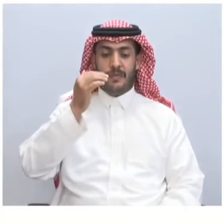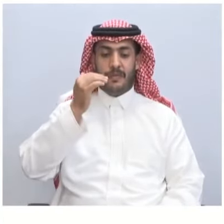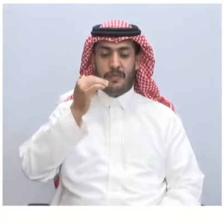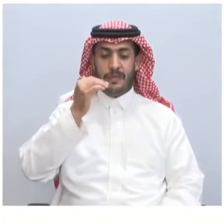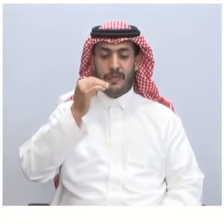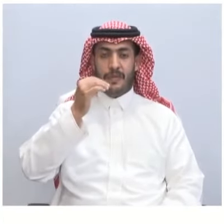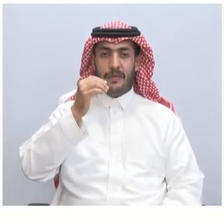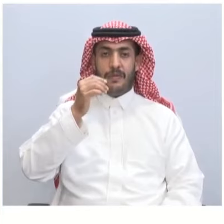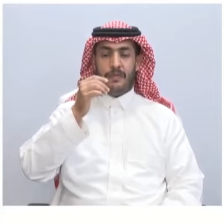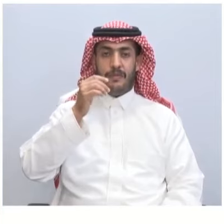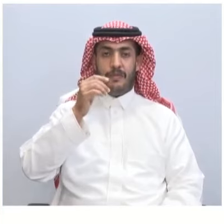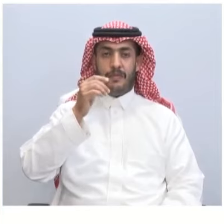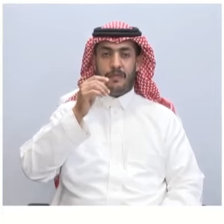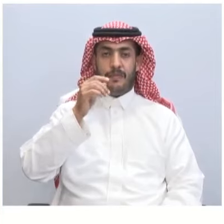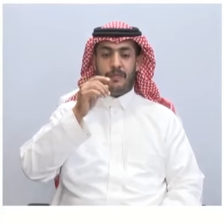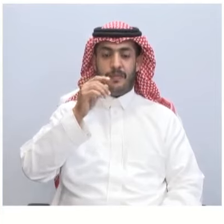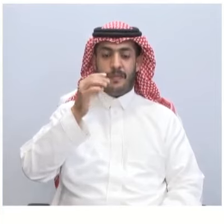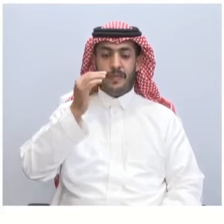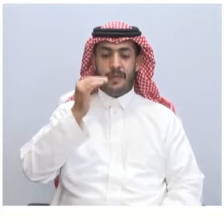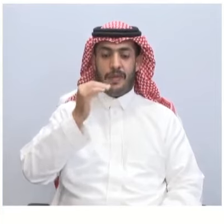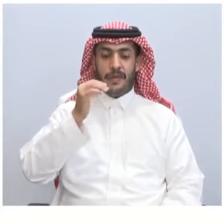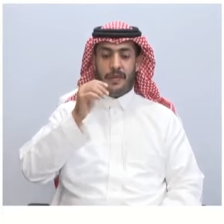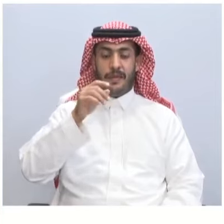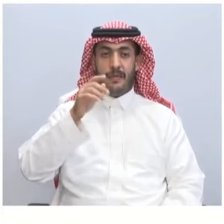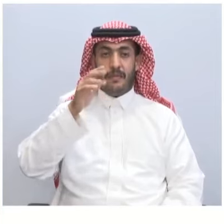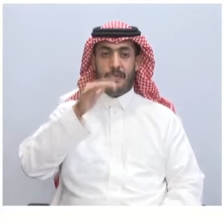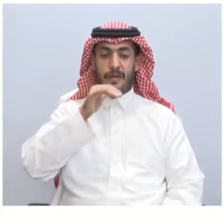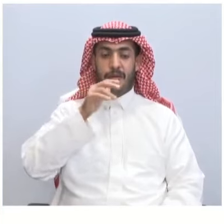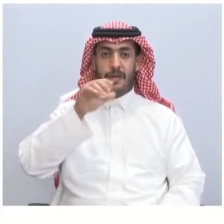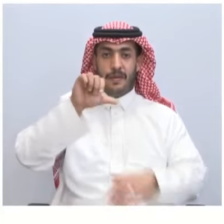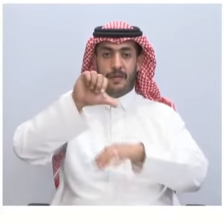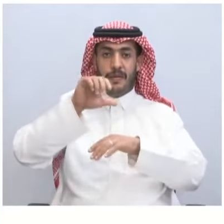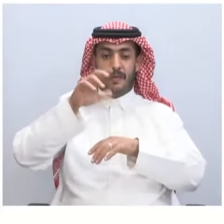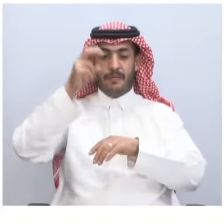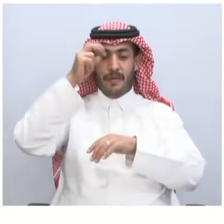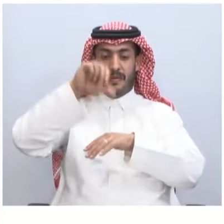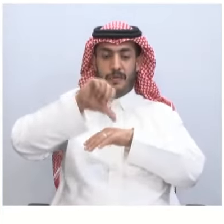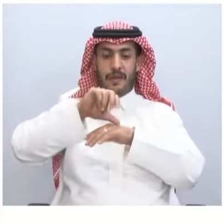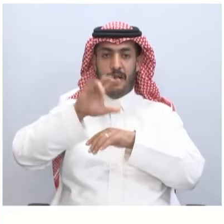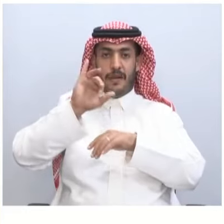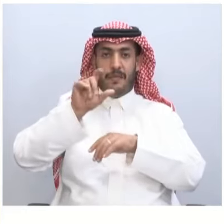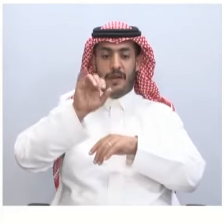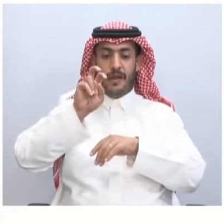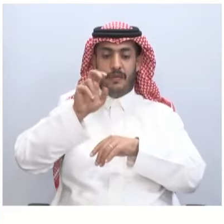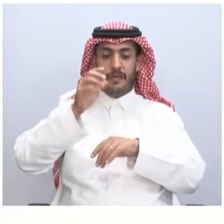البحرين العاصمه المنامه واهم المدن المحرق